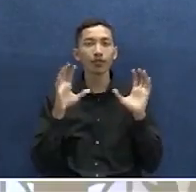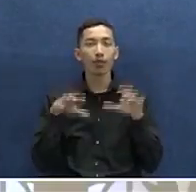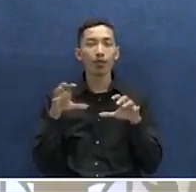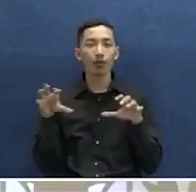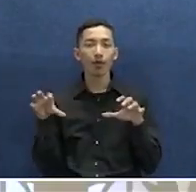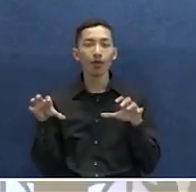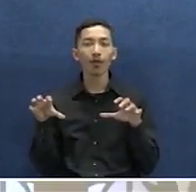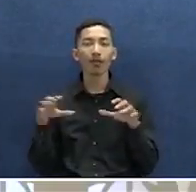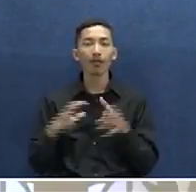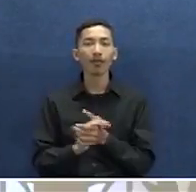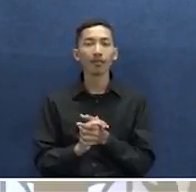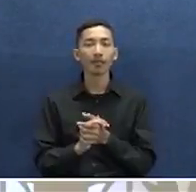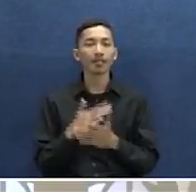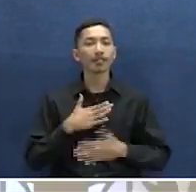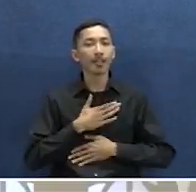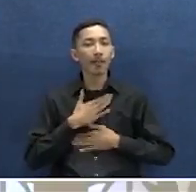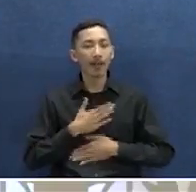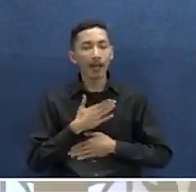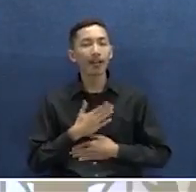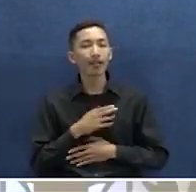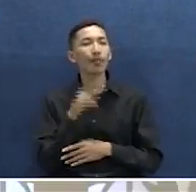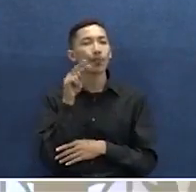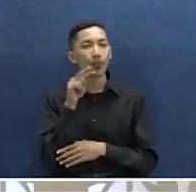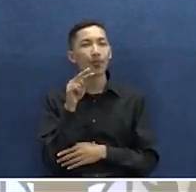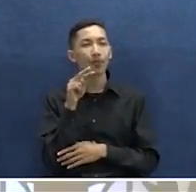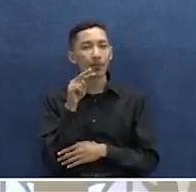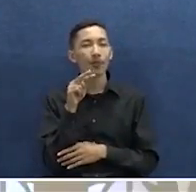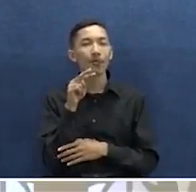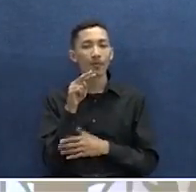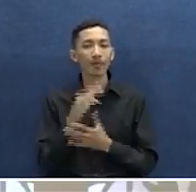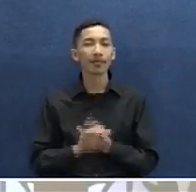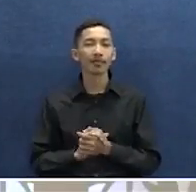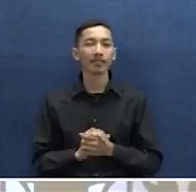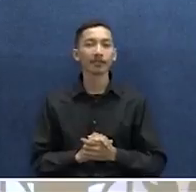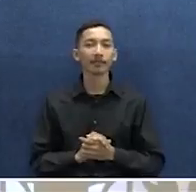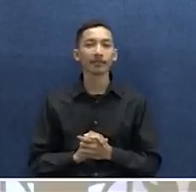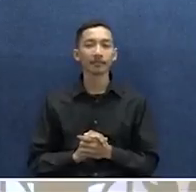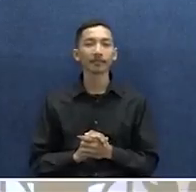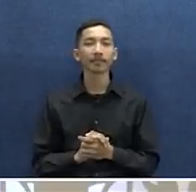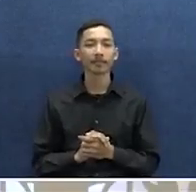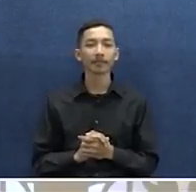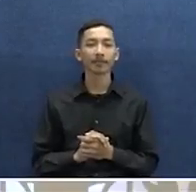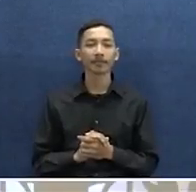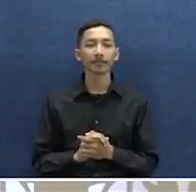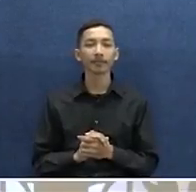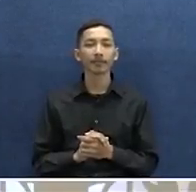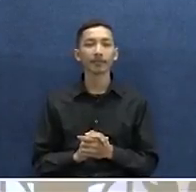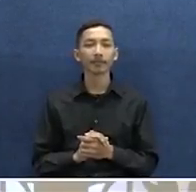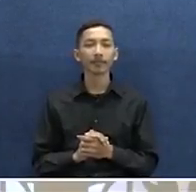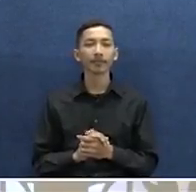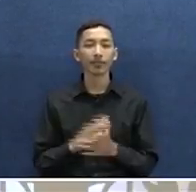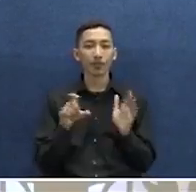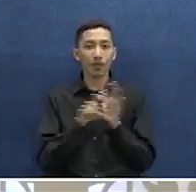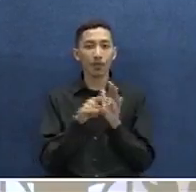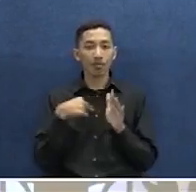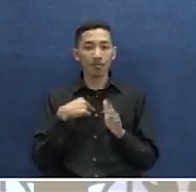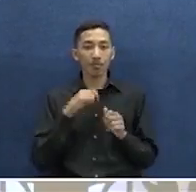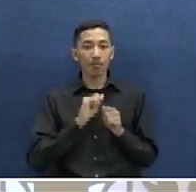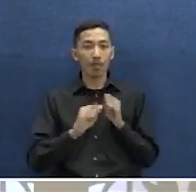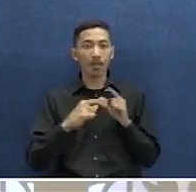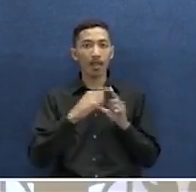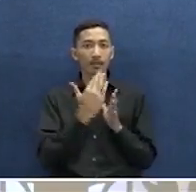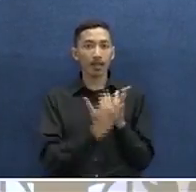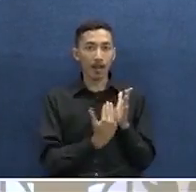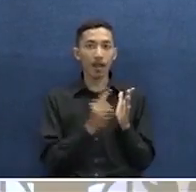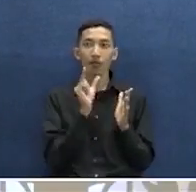confidence mereka lebih tinggi gitu merasakan pengalaman yang sama dengan orang-orang yang nya jangan kalau seandainya umpamanya kita bikin acara kita undang